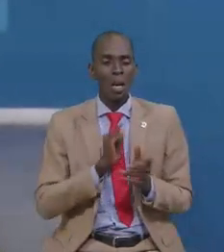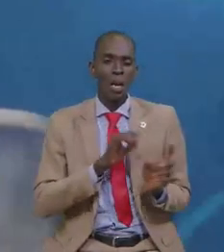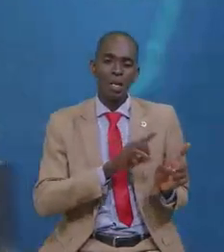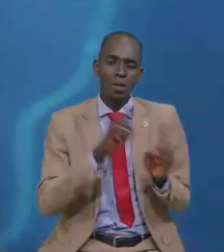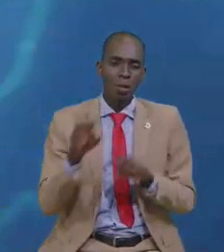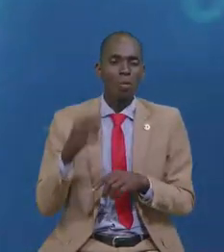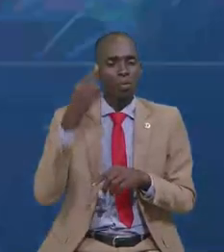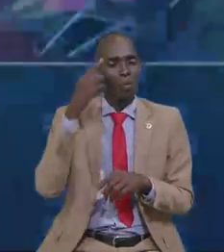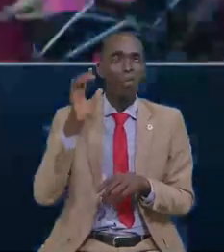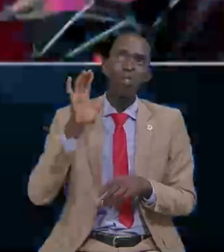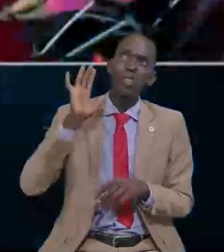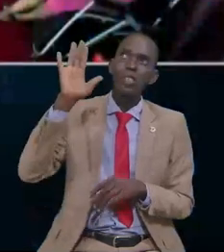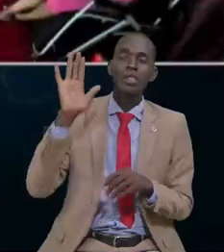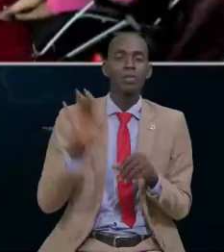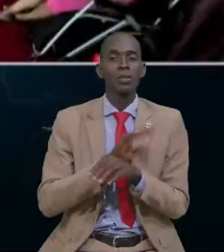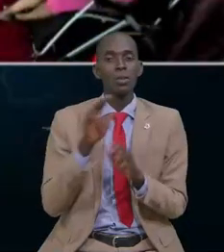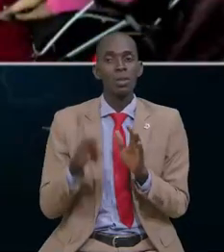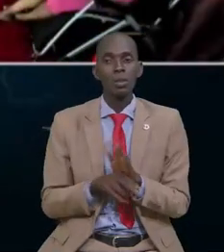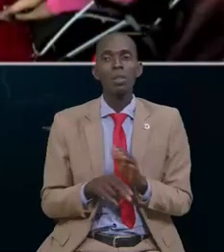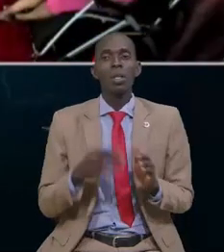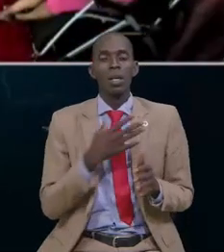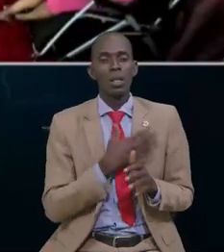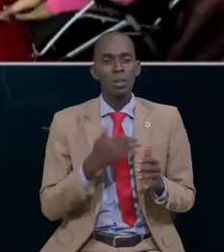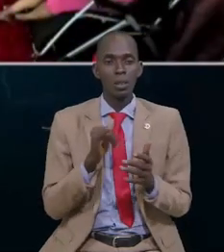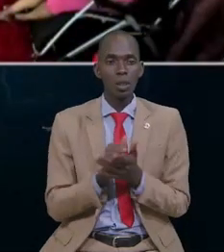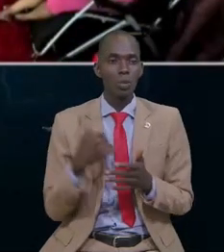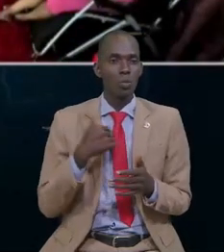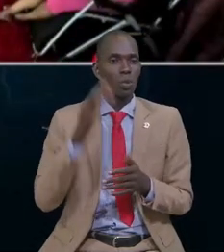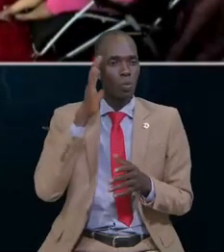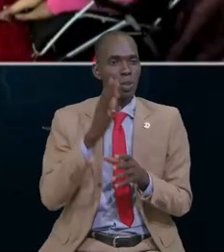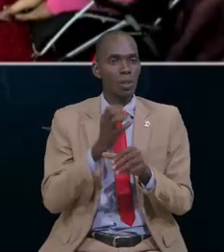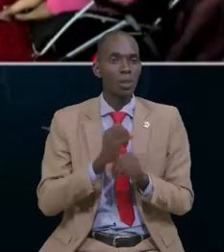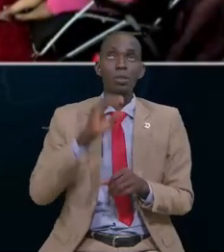plénitude. Alors, nous recevons de sa plénitude,